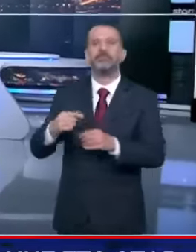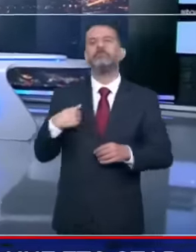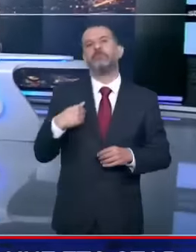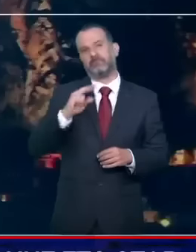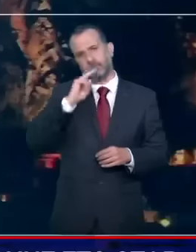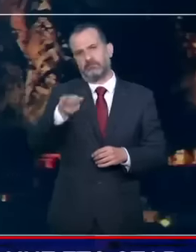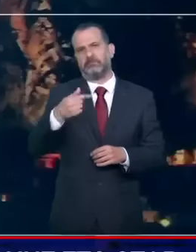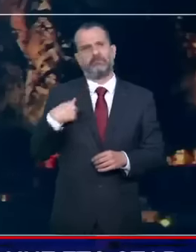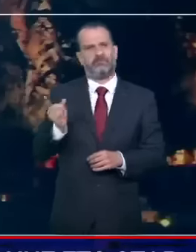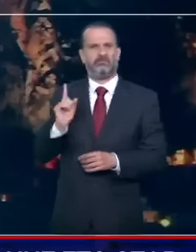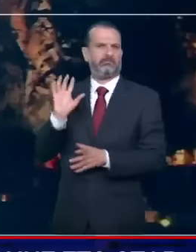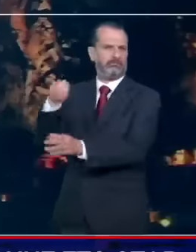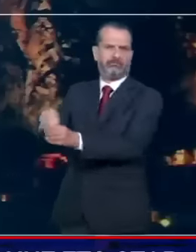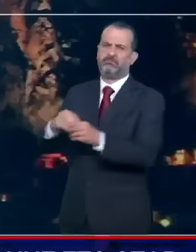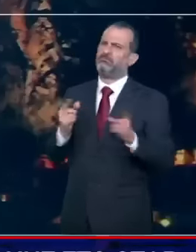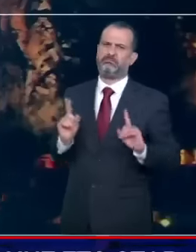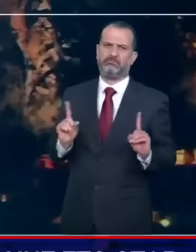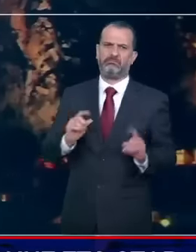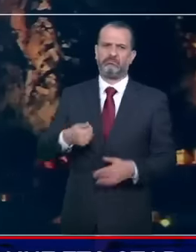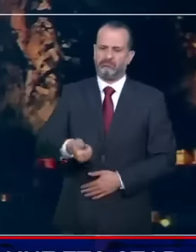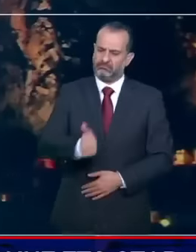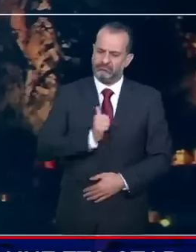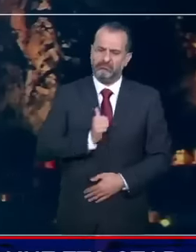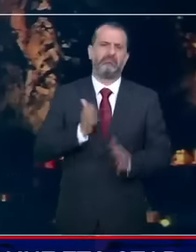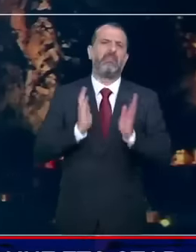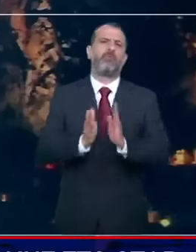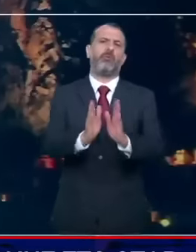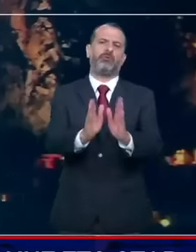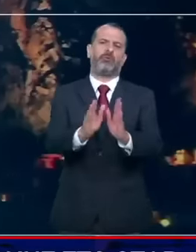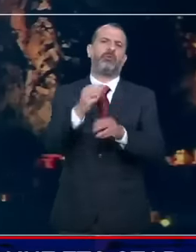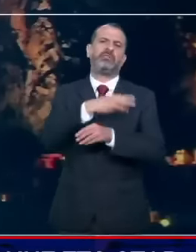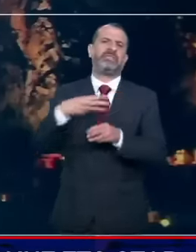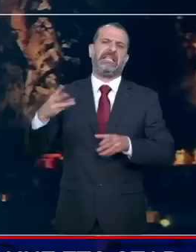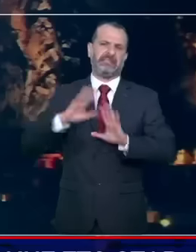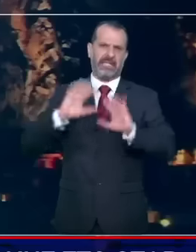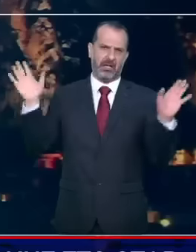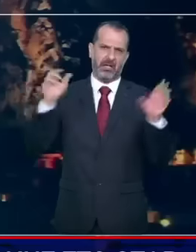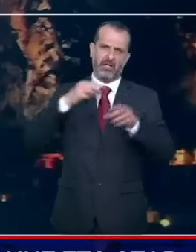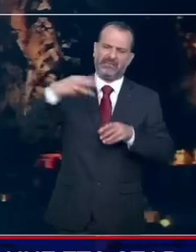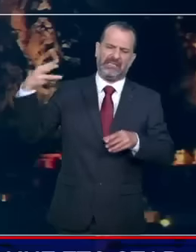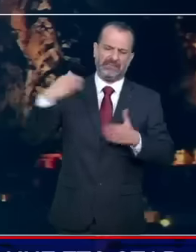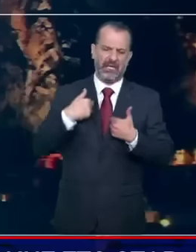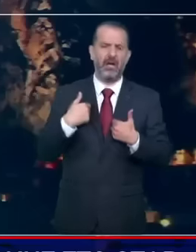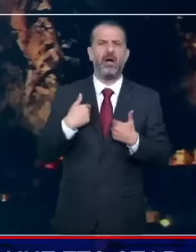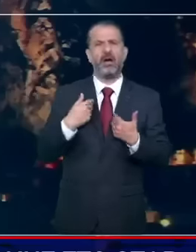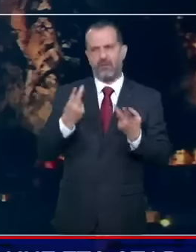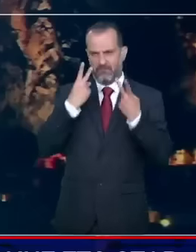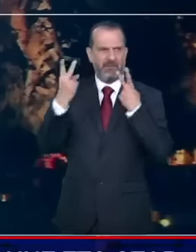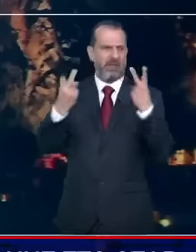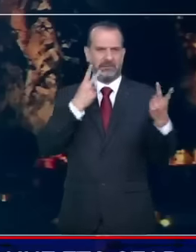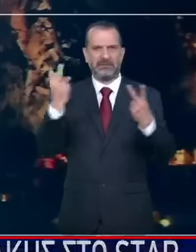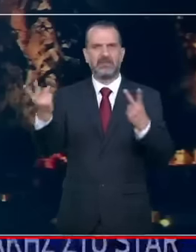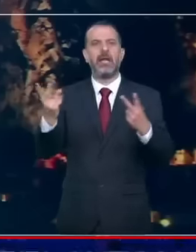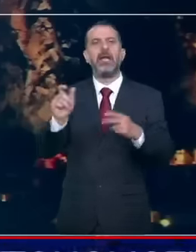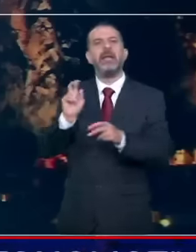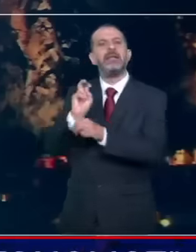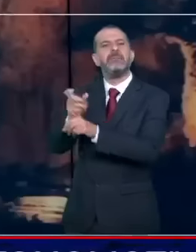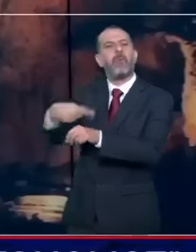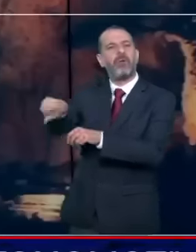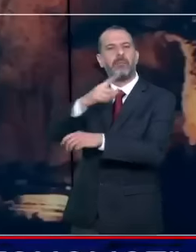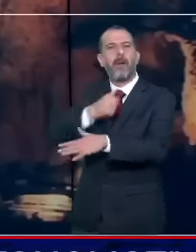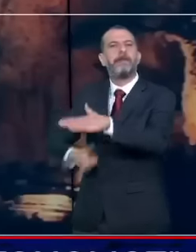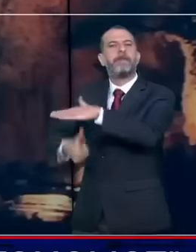κάδρο. Ο ΣΥΡΙΖΑ θα προχωρήσει αυτόνομος. Είδατε ήδη από τις αντιδράσεις των άλλων πολιτικών